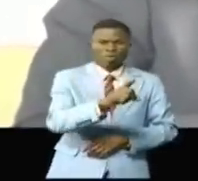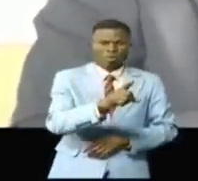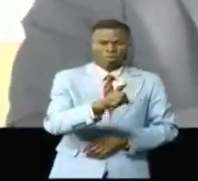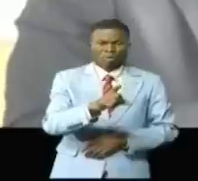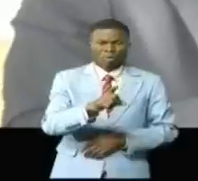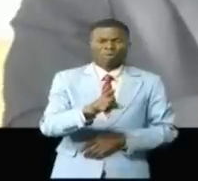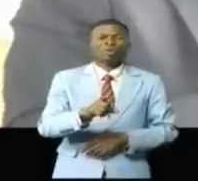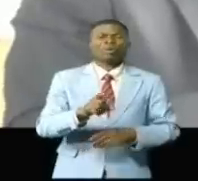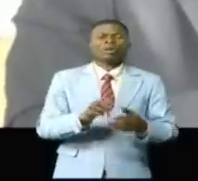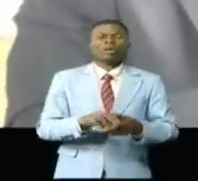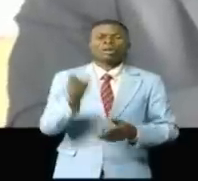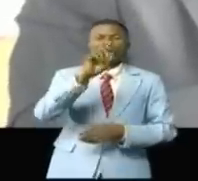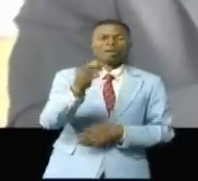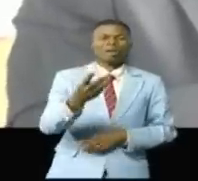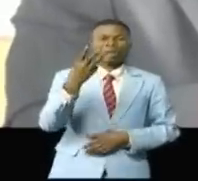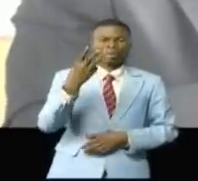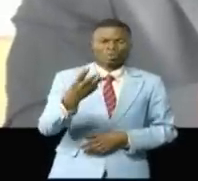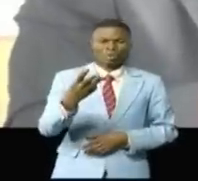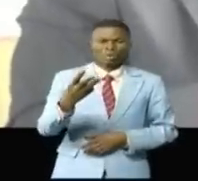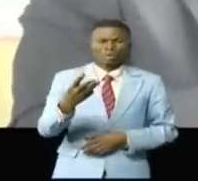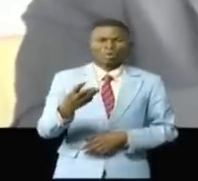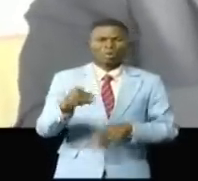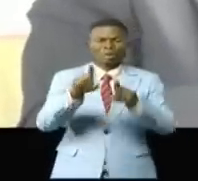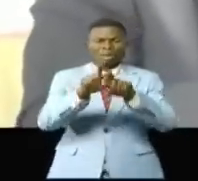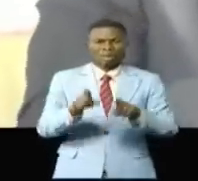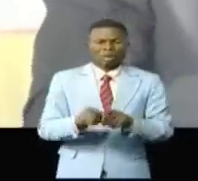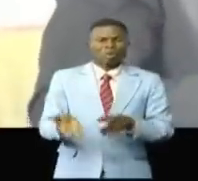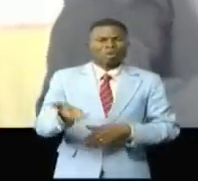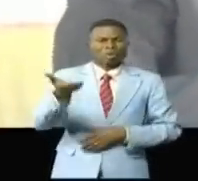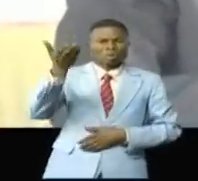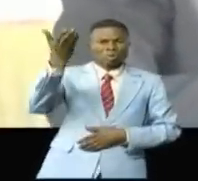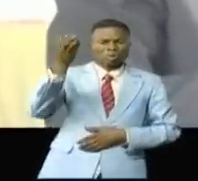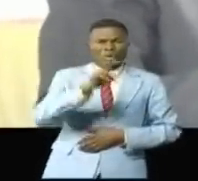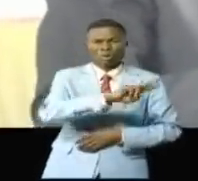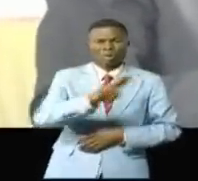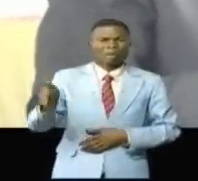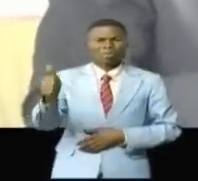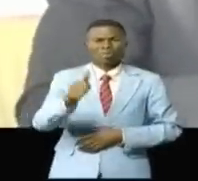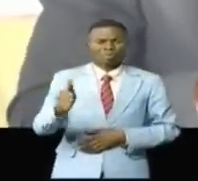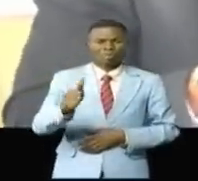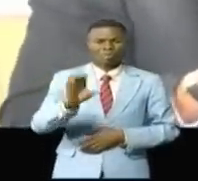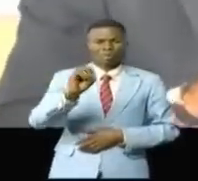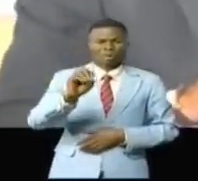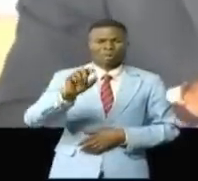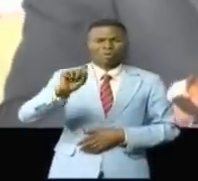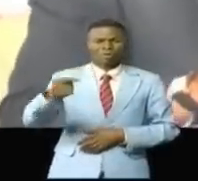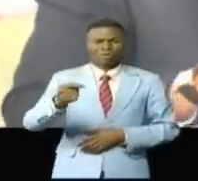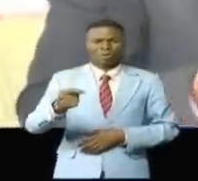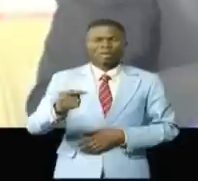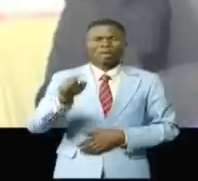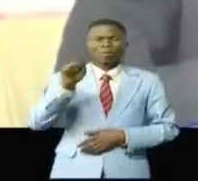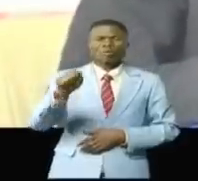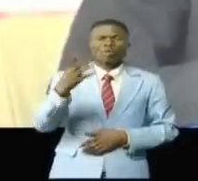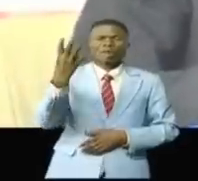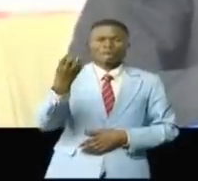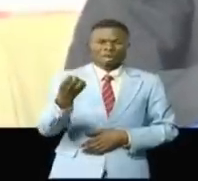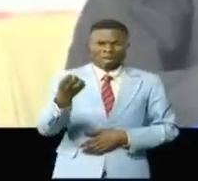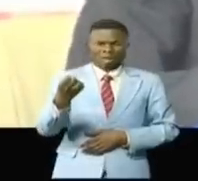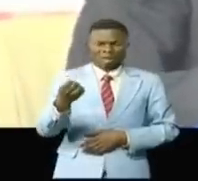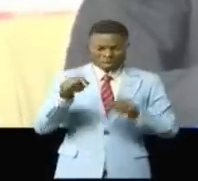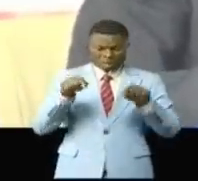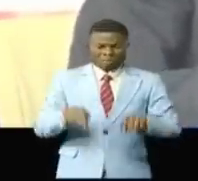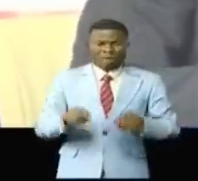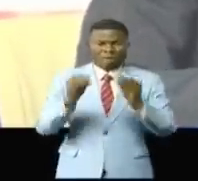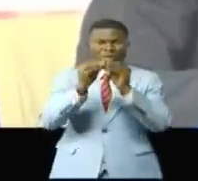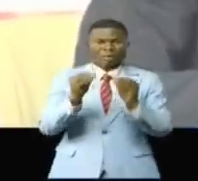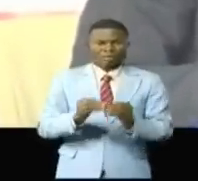0,33. Et je suis remonté en 2021 à 0,40. Au jour d'aujourd'hui,